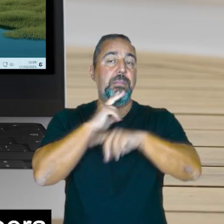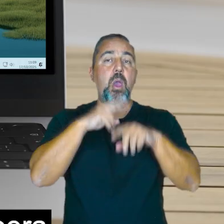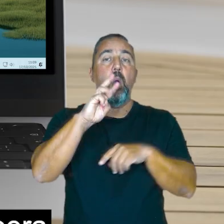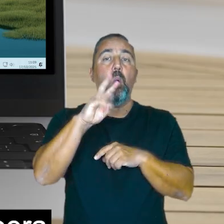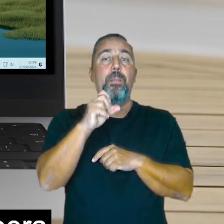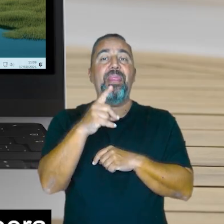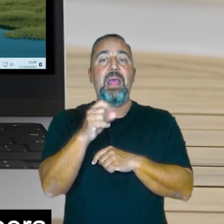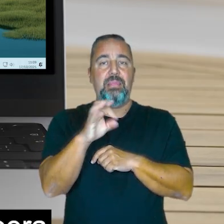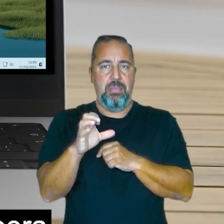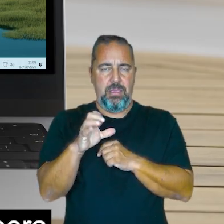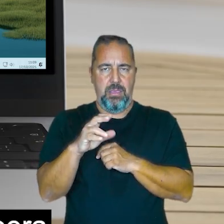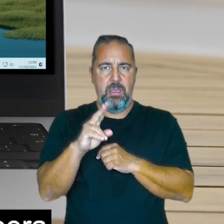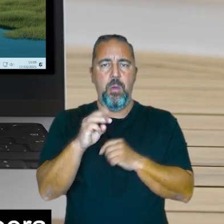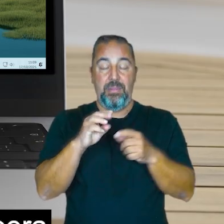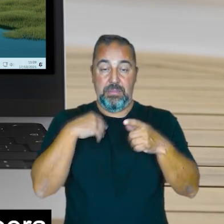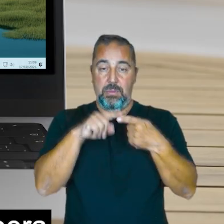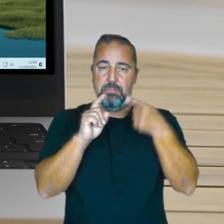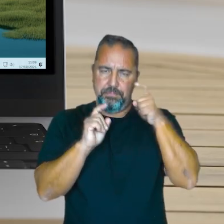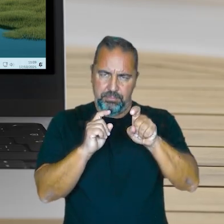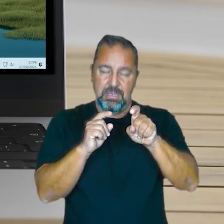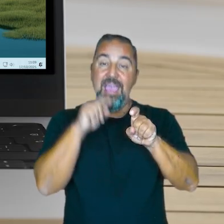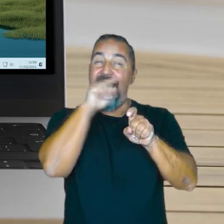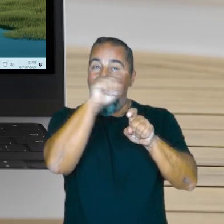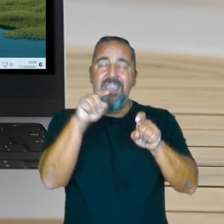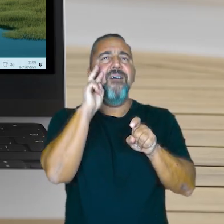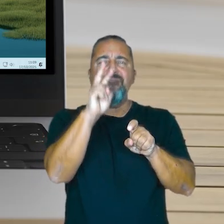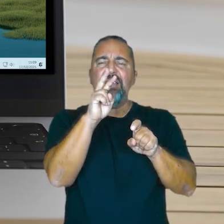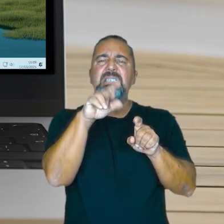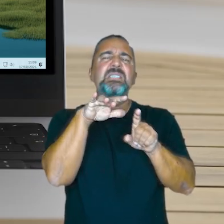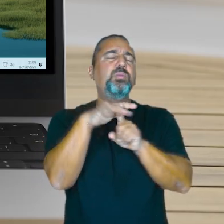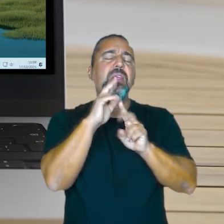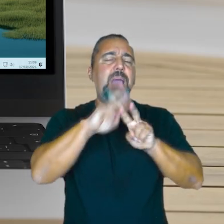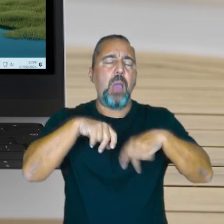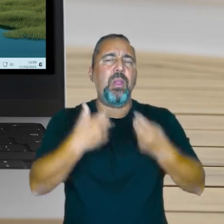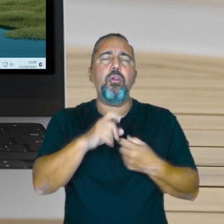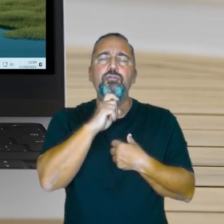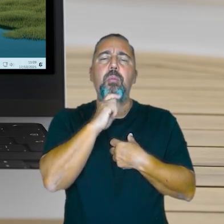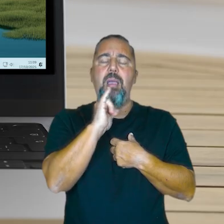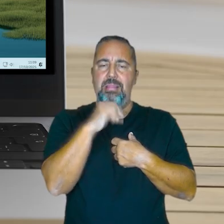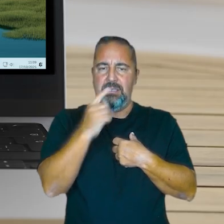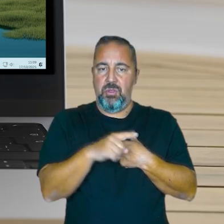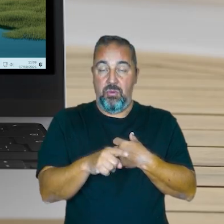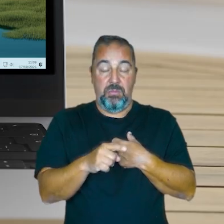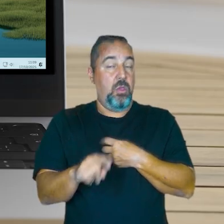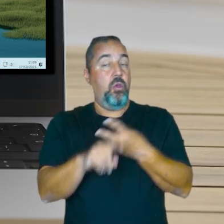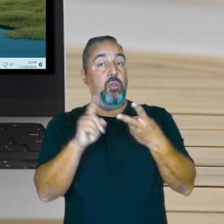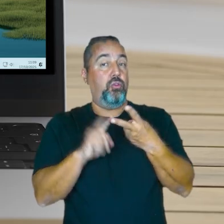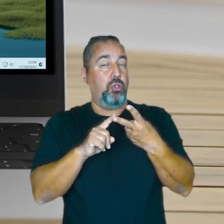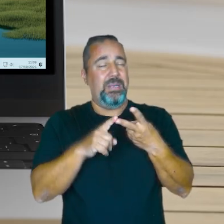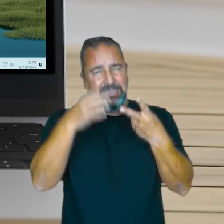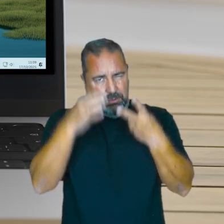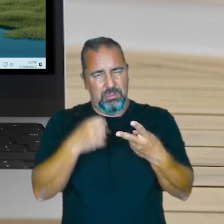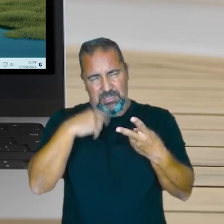Hemen ikus dezakezu eguneratzeen egoera. Bi, berririk ez dagoela ziurtatzeko, erabili